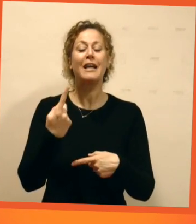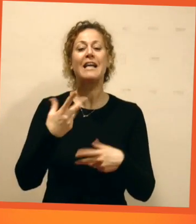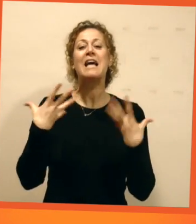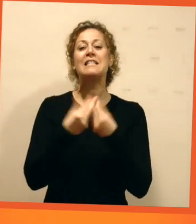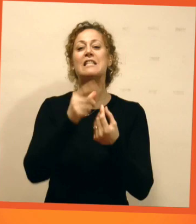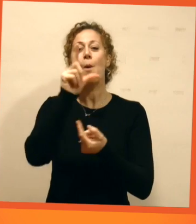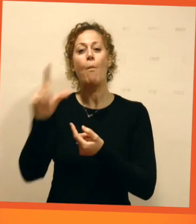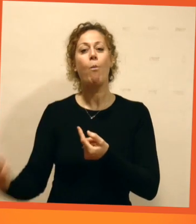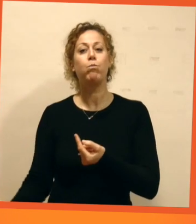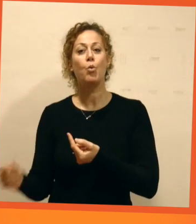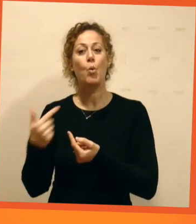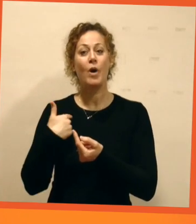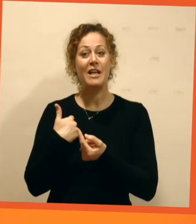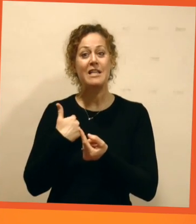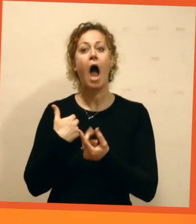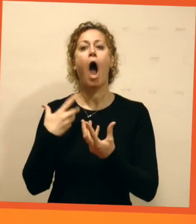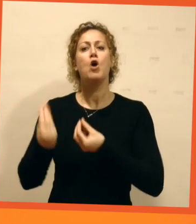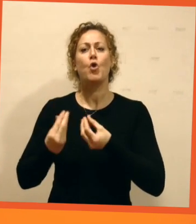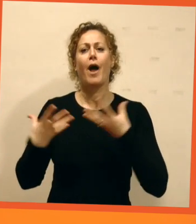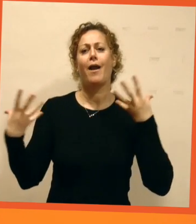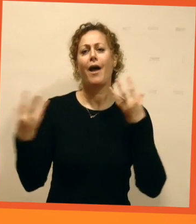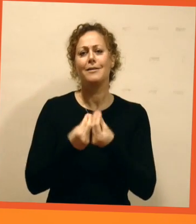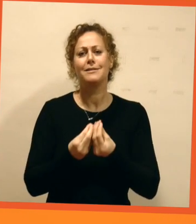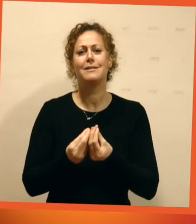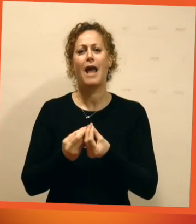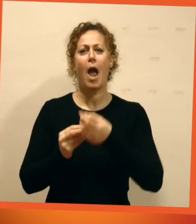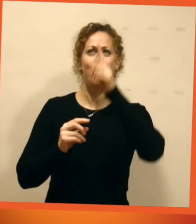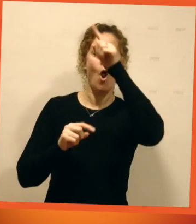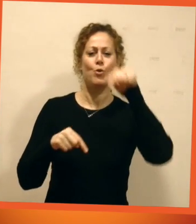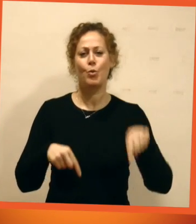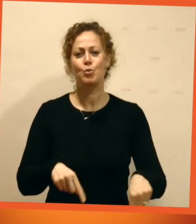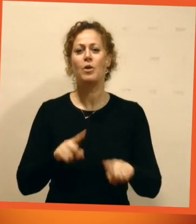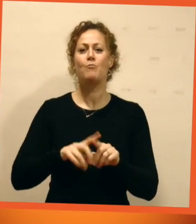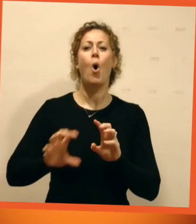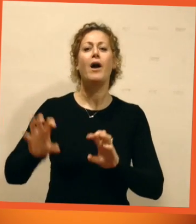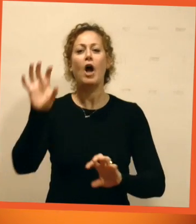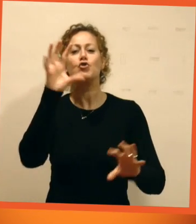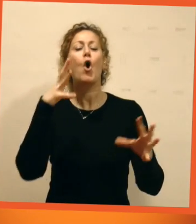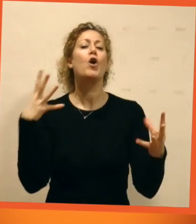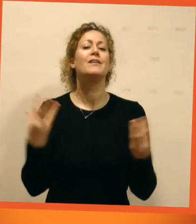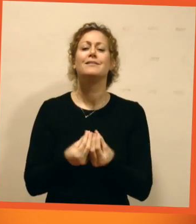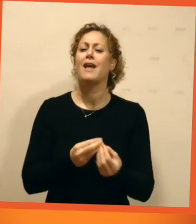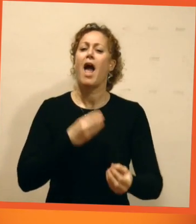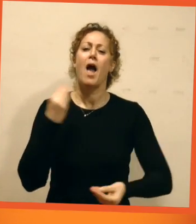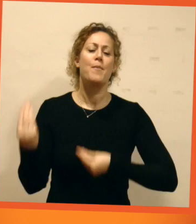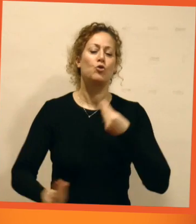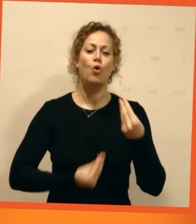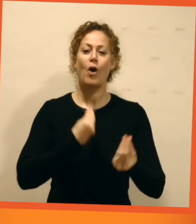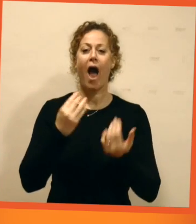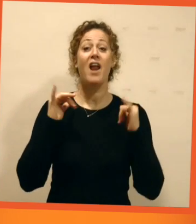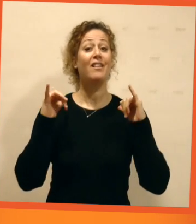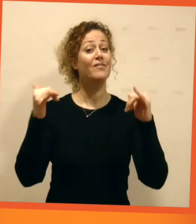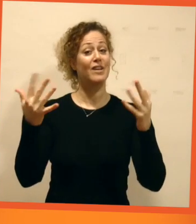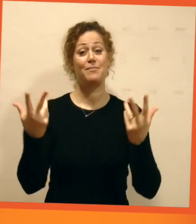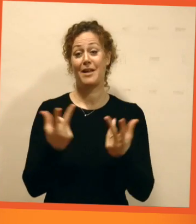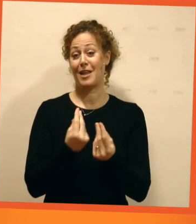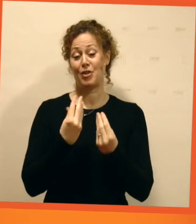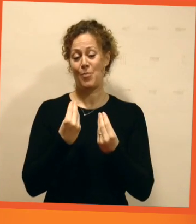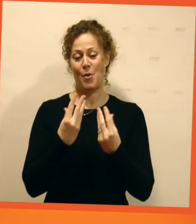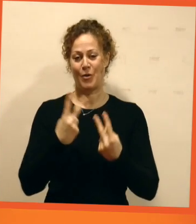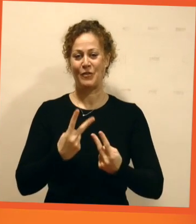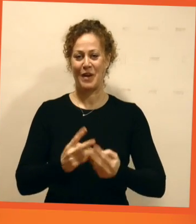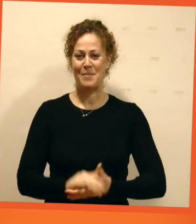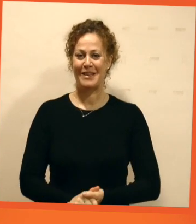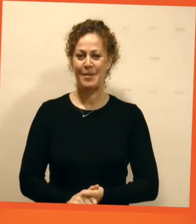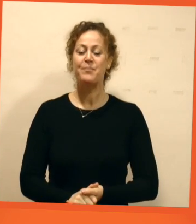quindi Piemonte e Puglia, che giocavano insieme, poi tantissime altre regioni, tutti a giocare insieme, è stato molto divertente.